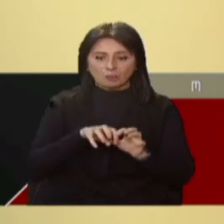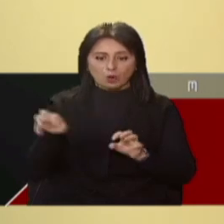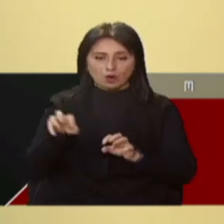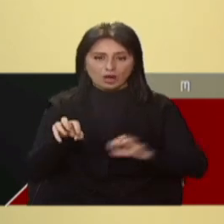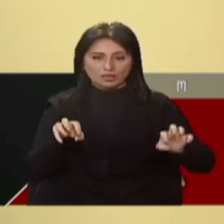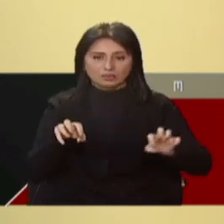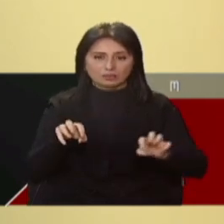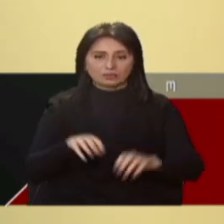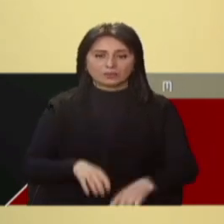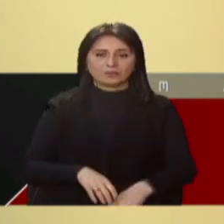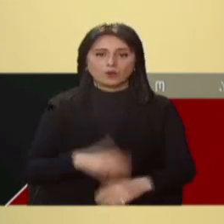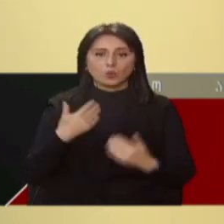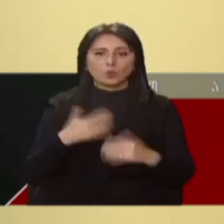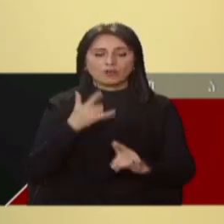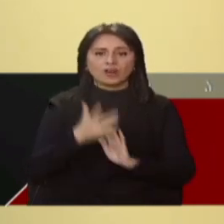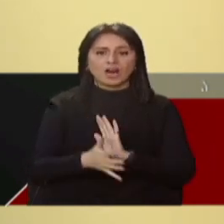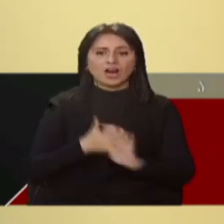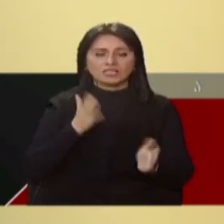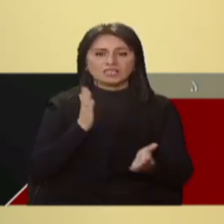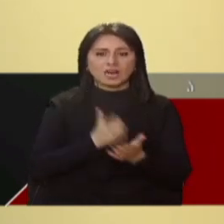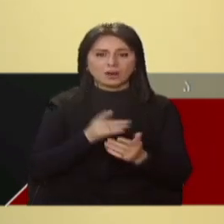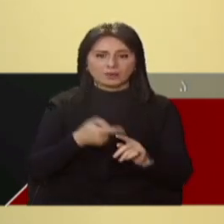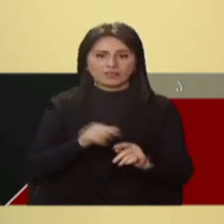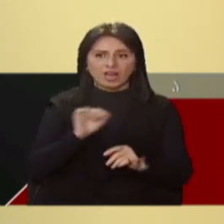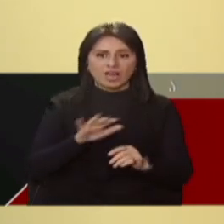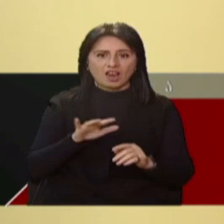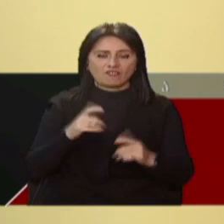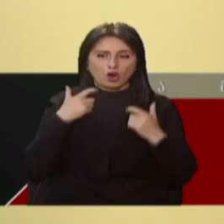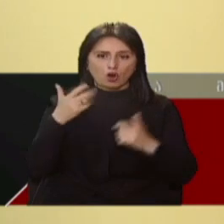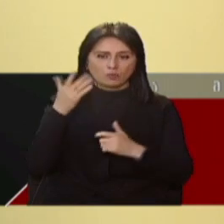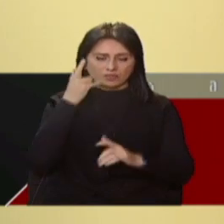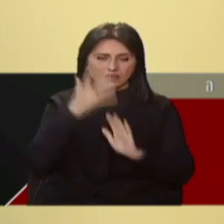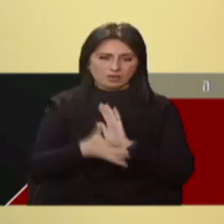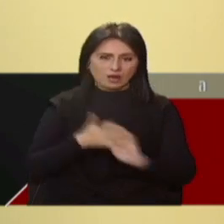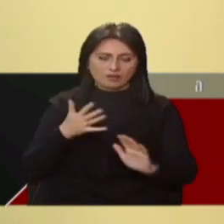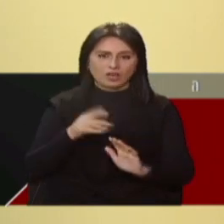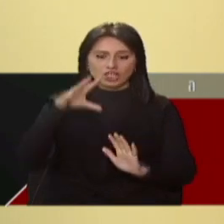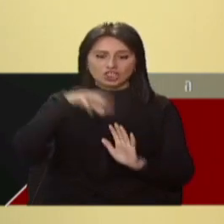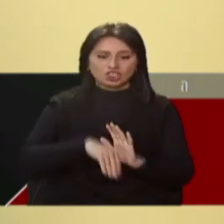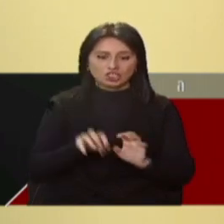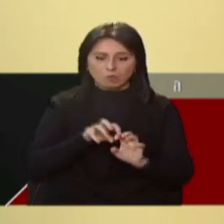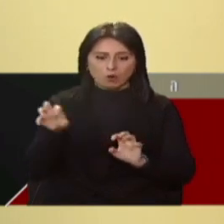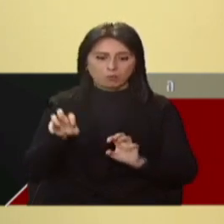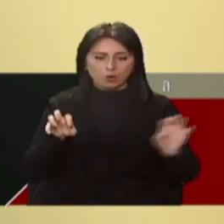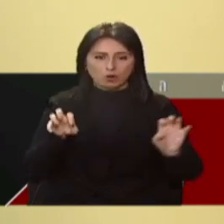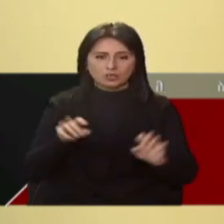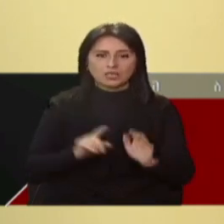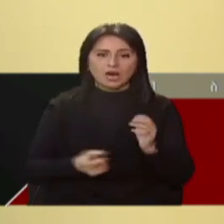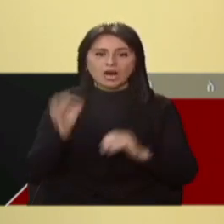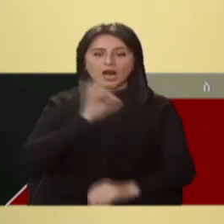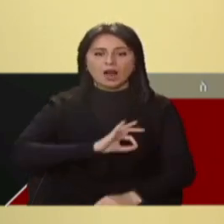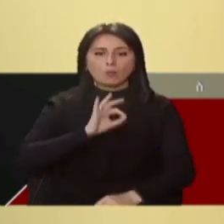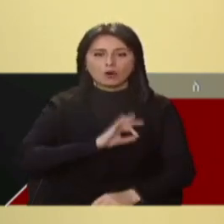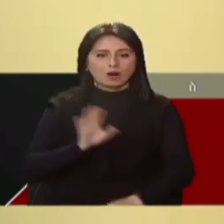პოლარიზაცია უკვე გასაგები ხდება მათ შორის ევროკომისიისთვისაც, რომ შიდა პოლარიზაცია